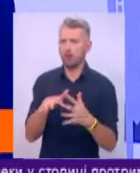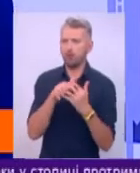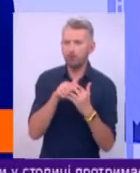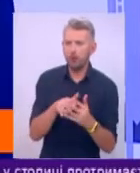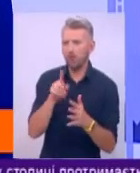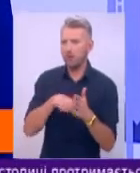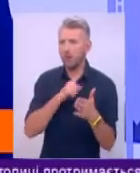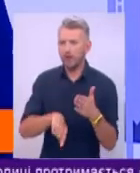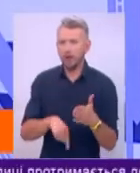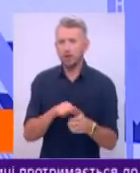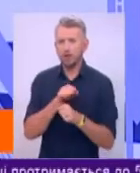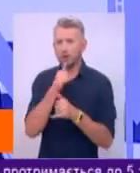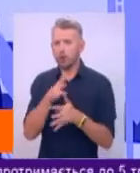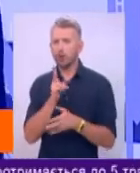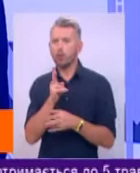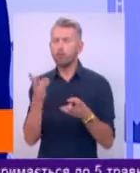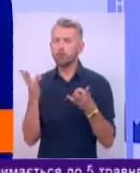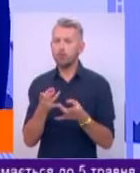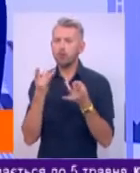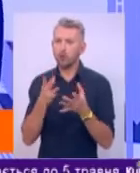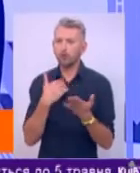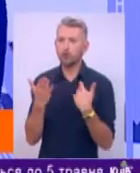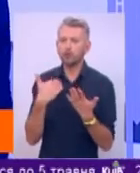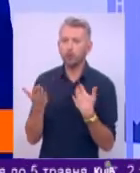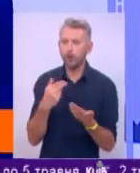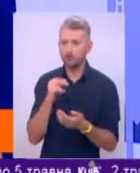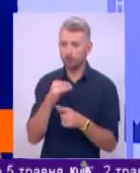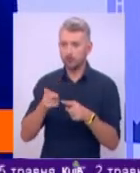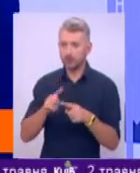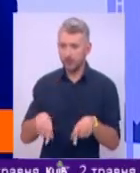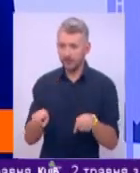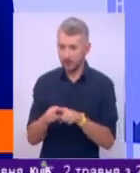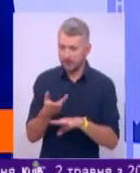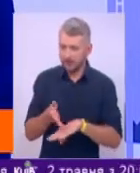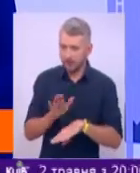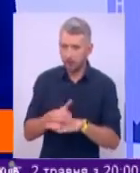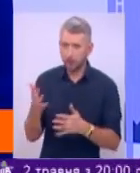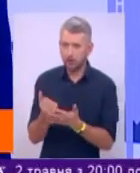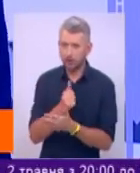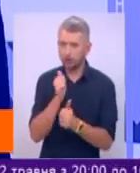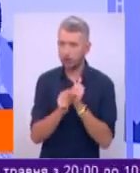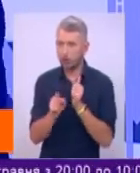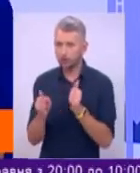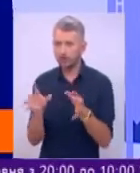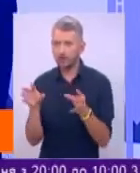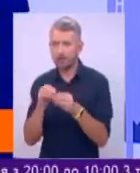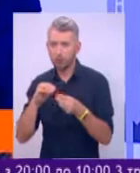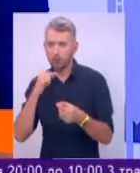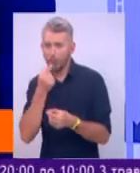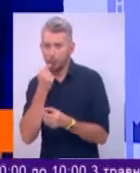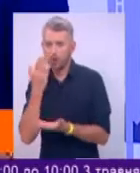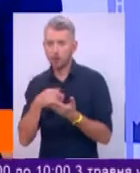довіряє, не може. А комусь треба просто поспілкуватися. Чи це настільки складно от, знайти з кожним спільну мову? Якщо говорити про